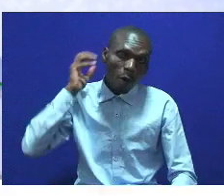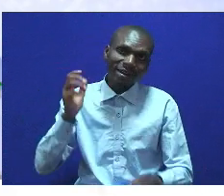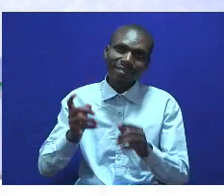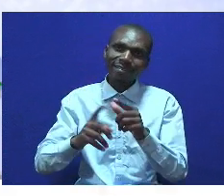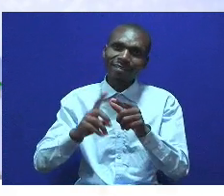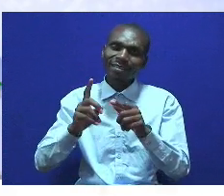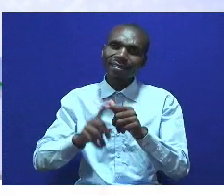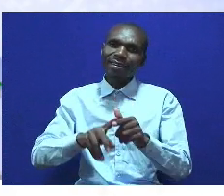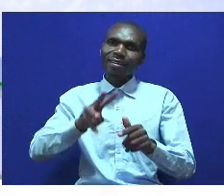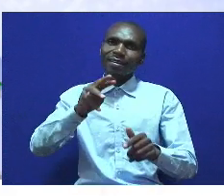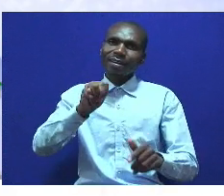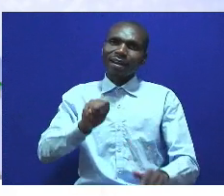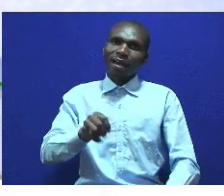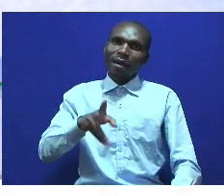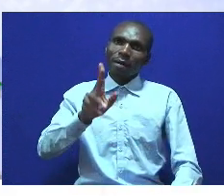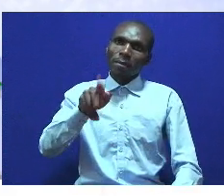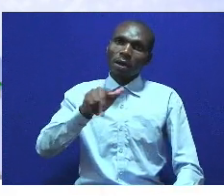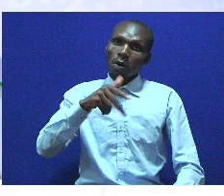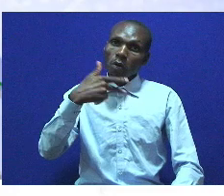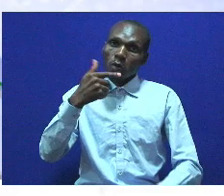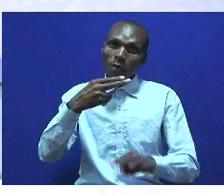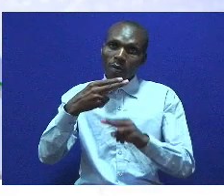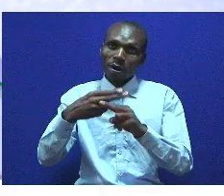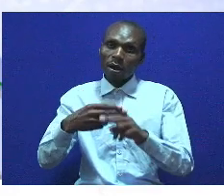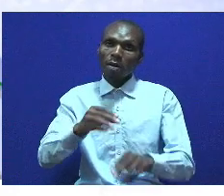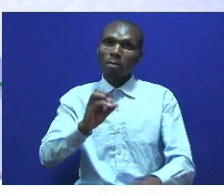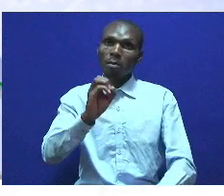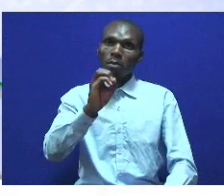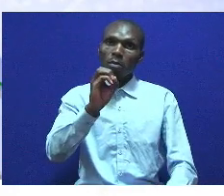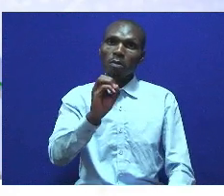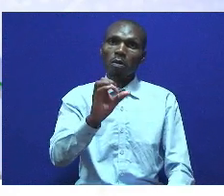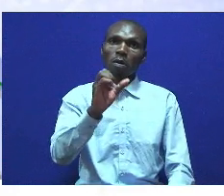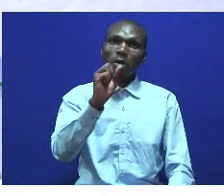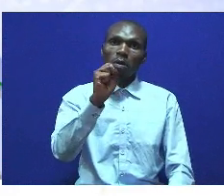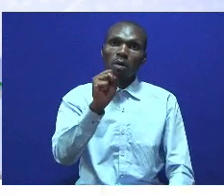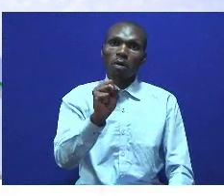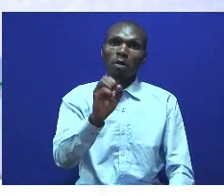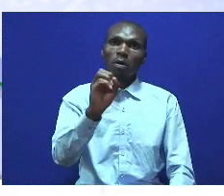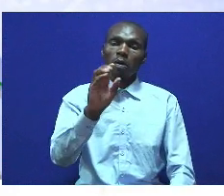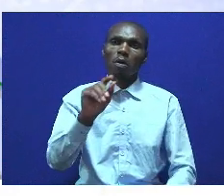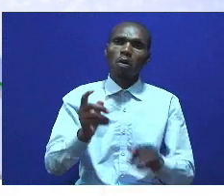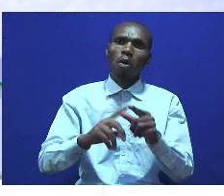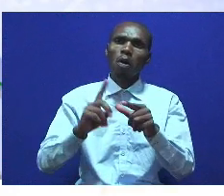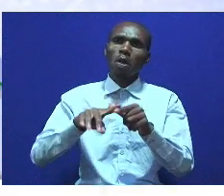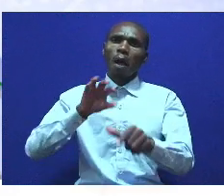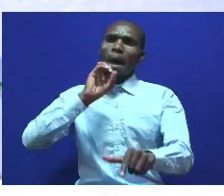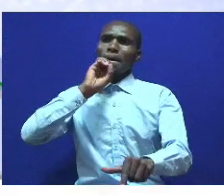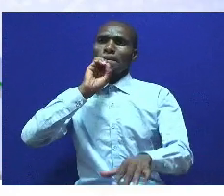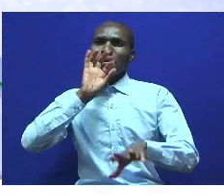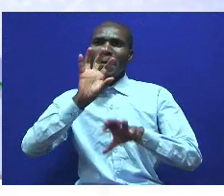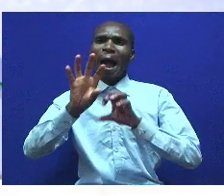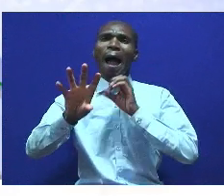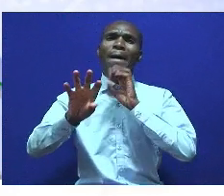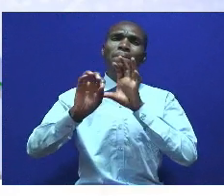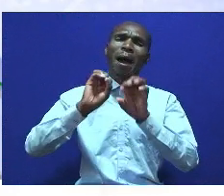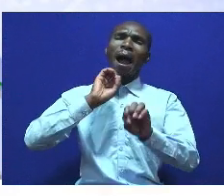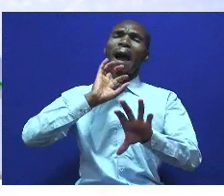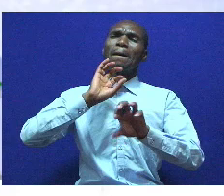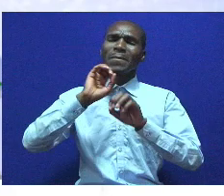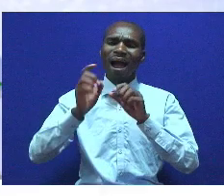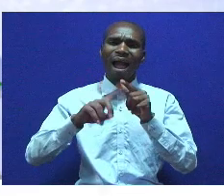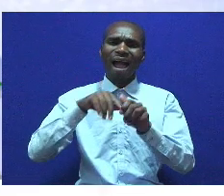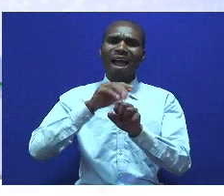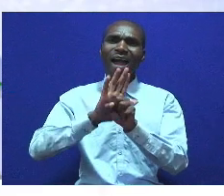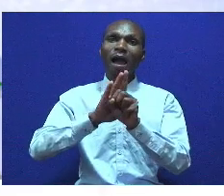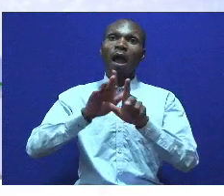o South Mugrango Silvana Osoro, anene nkubu atakana nuko saga nuko abirigo kwa ene kiwako. Como governor ase chinsemo